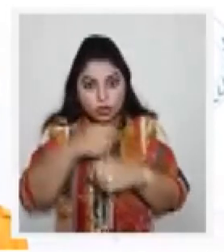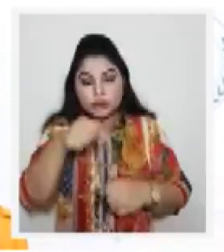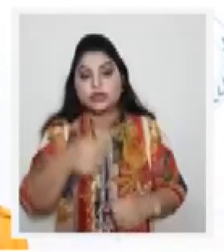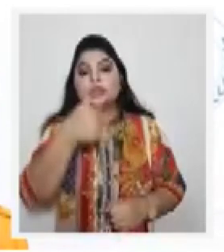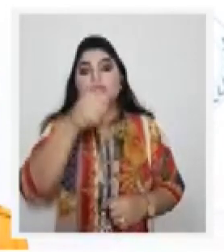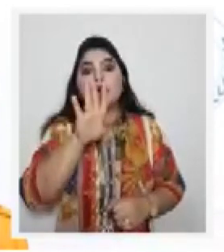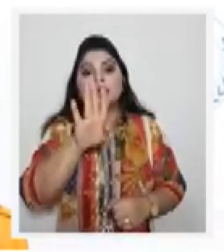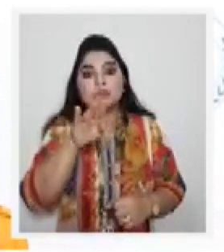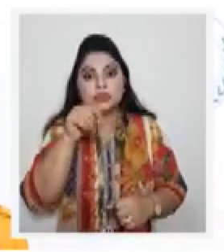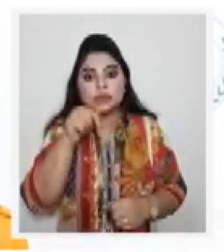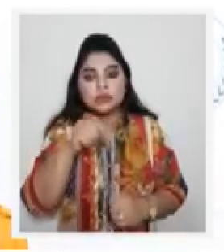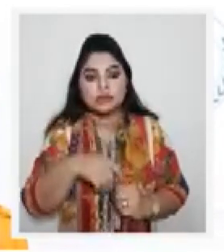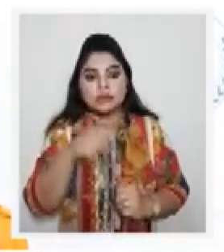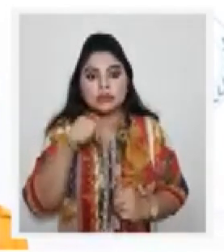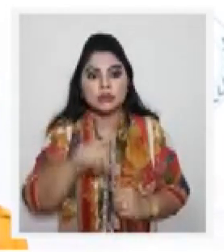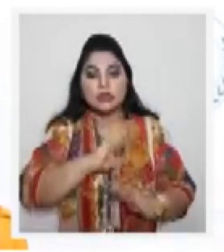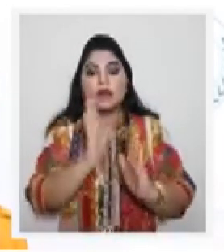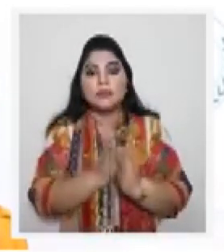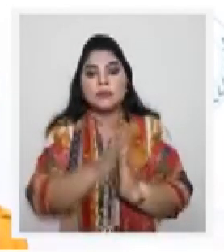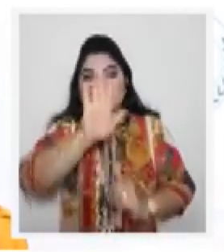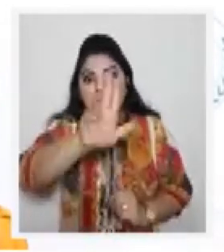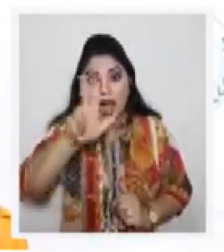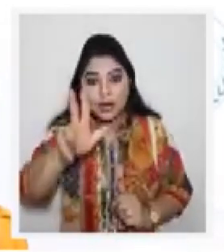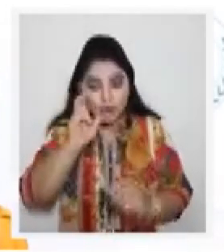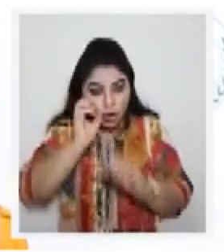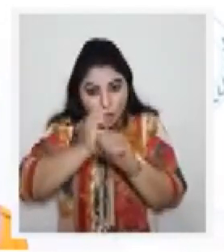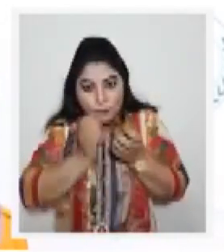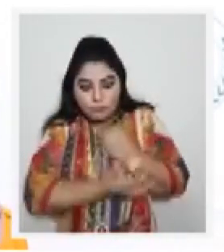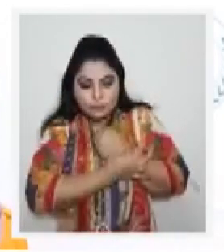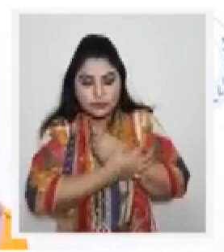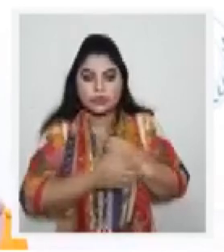চট্টগ্রাম। 67টি পরীক্ষাগার হলো, তবে আজকে আমাদের হাতে